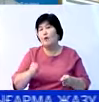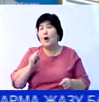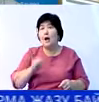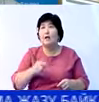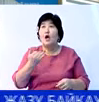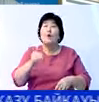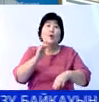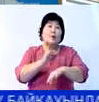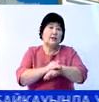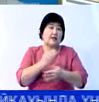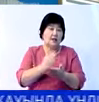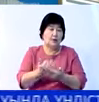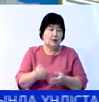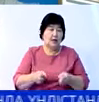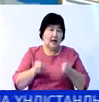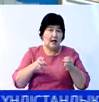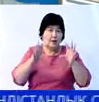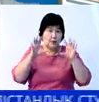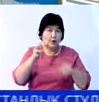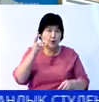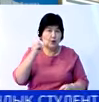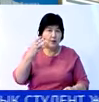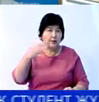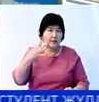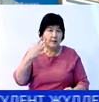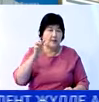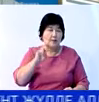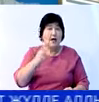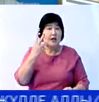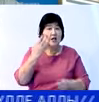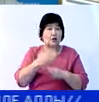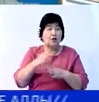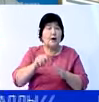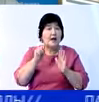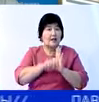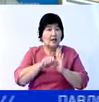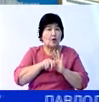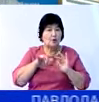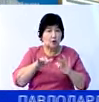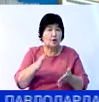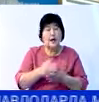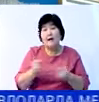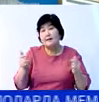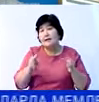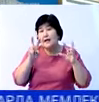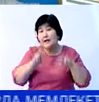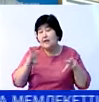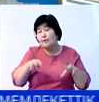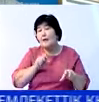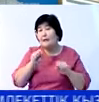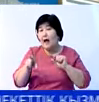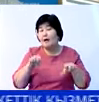Осы дерек бойынша қазіргі таңда қылмыстық кодекстің 345-ші бабының 2-ші бөлігімен тергеу жүріп жатыр. Тиісті сараптамалар